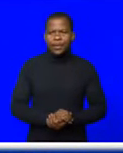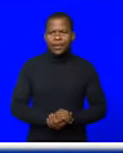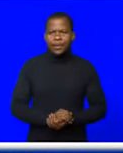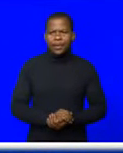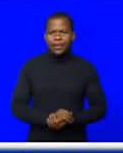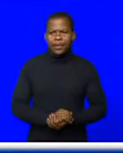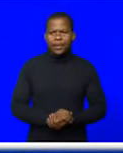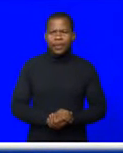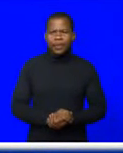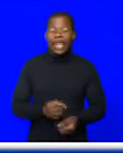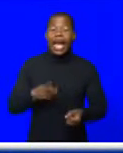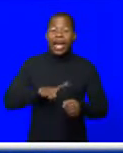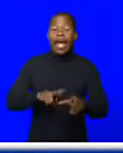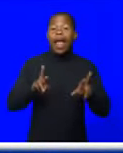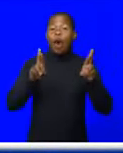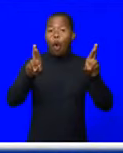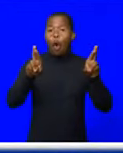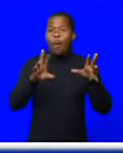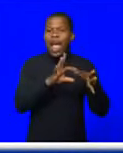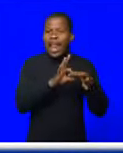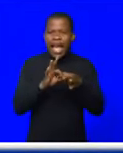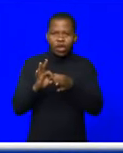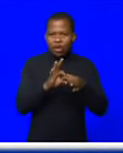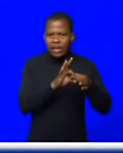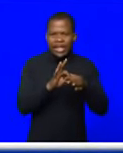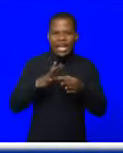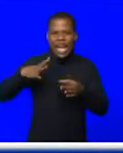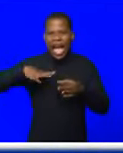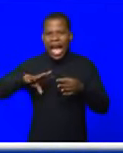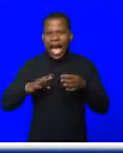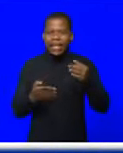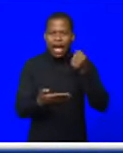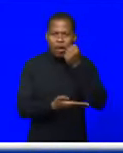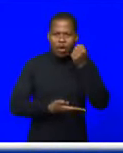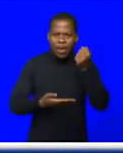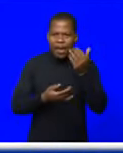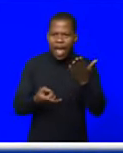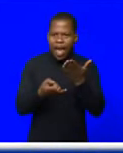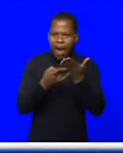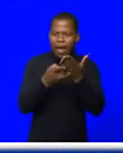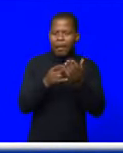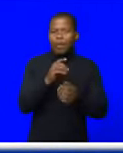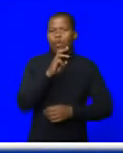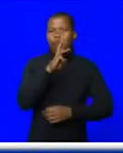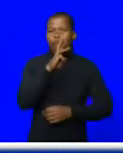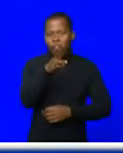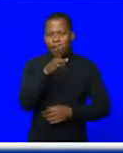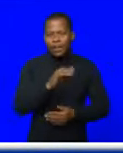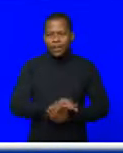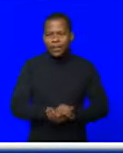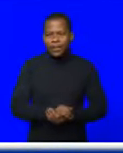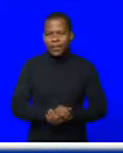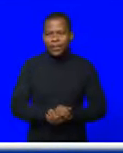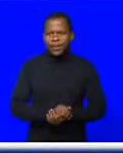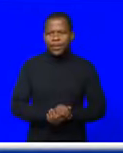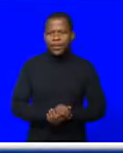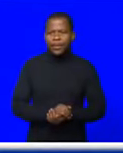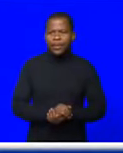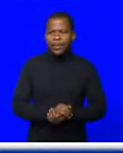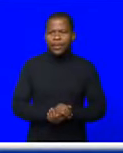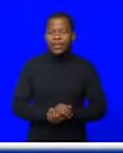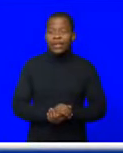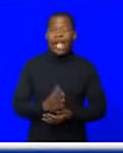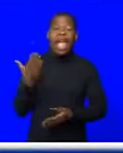nalenhlangano tawuchubeka isitele abanye embili njengoba esisetile nathi sesikolo sakadokolwako. Le